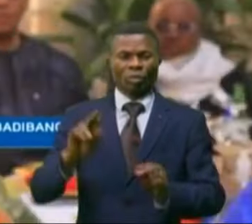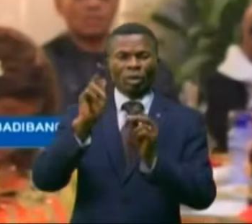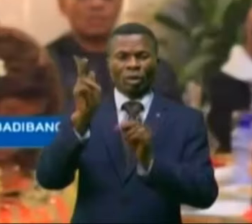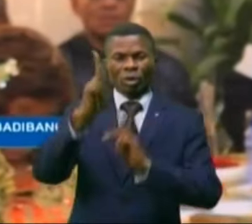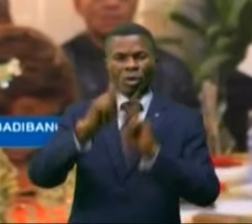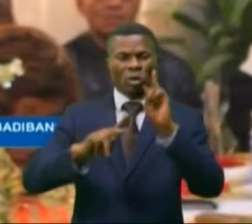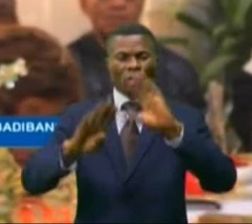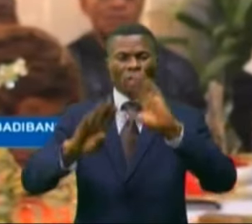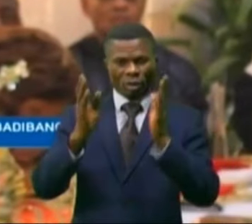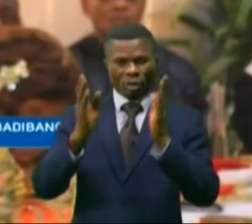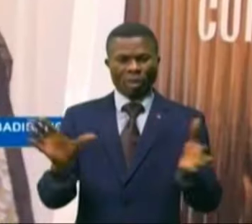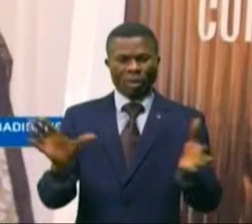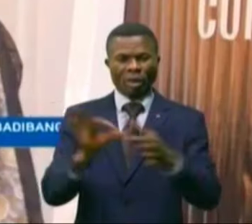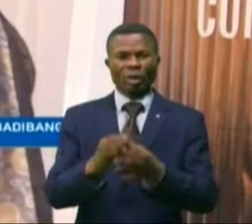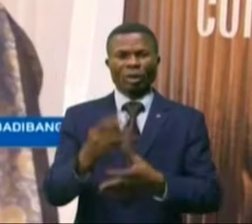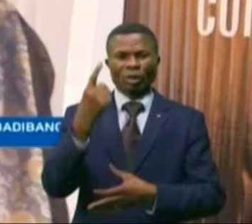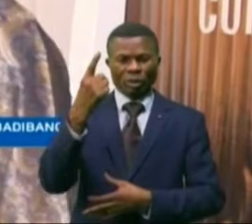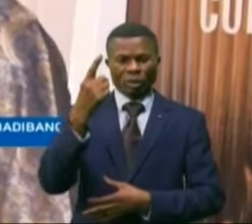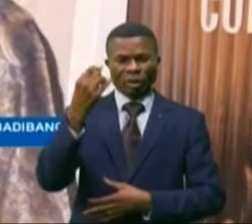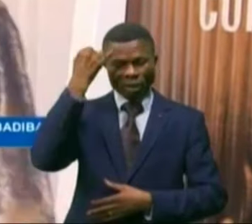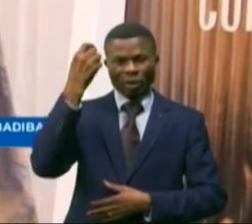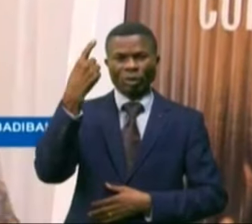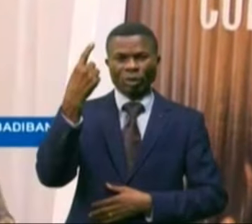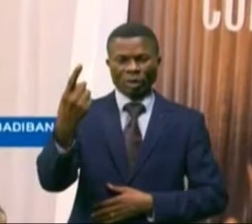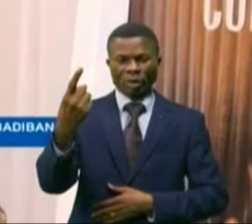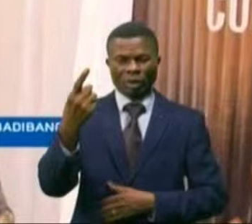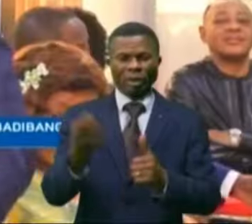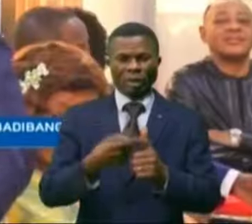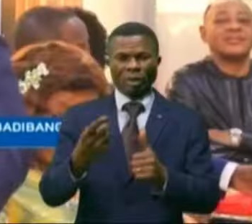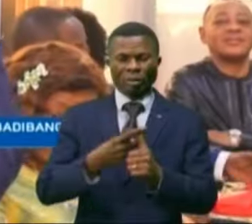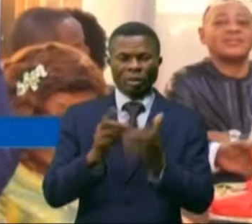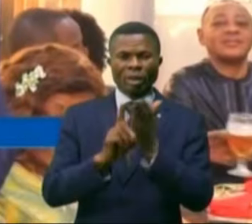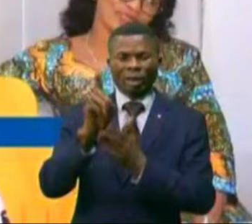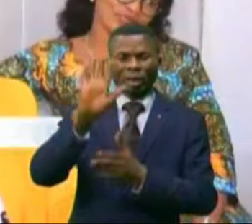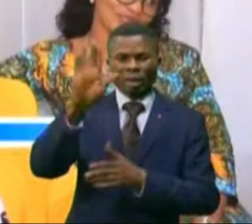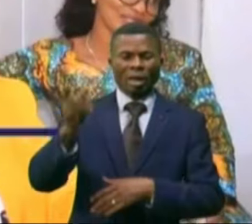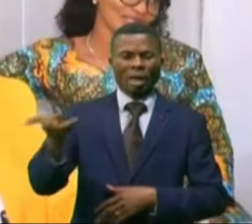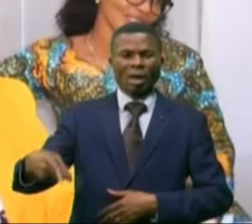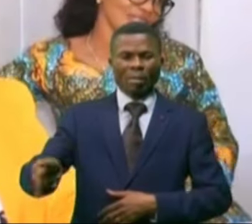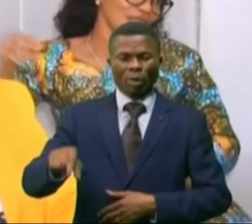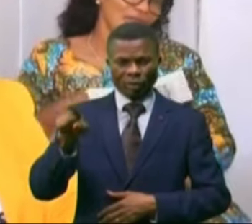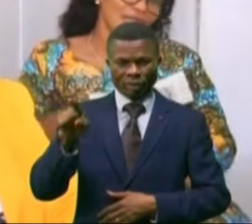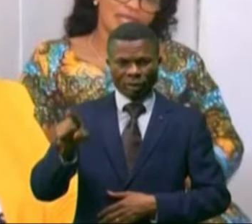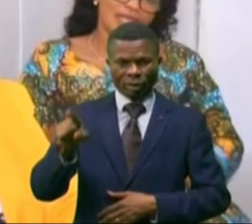que jamais autour d'un idéal, celui des développements de leur terroir.